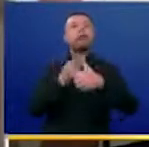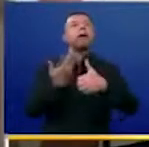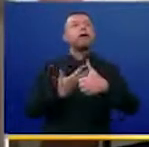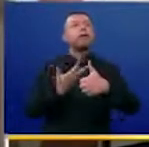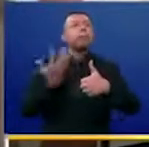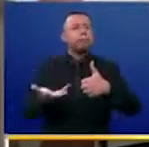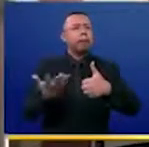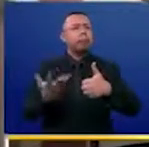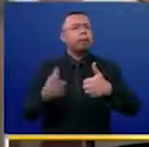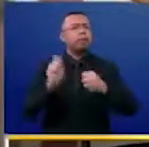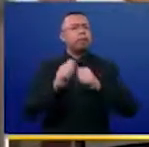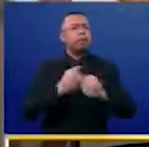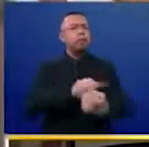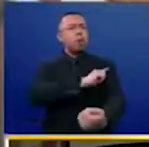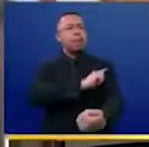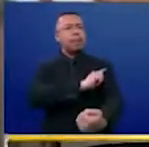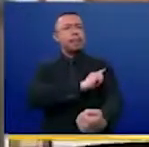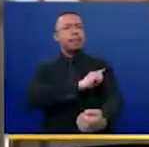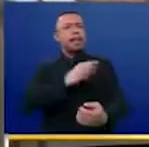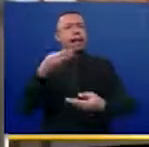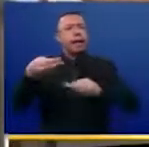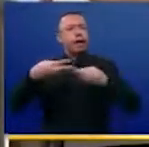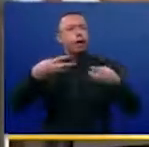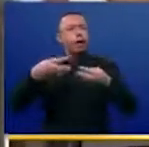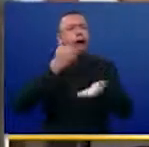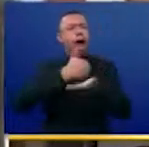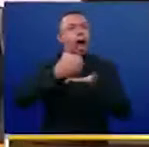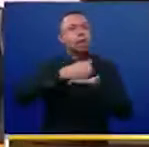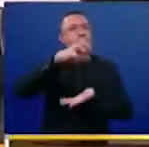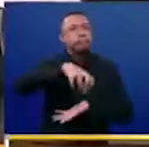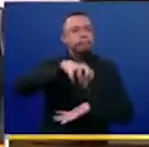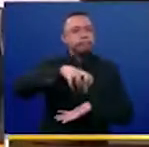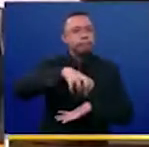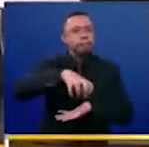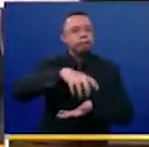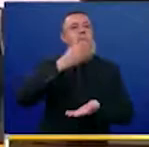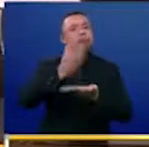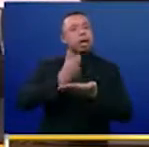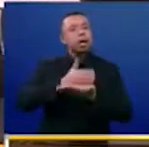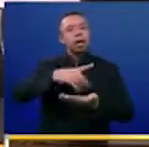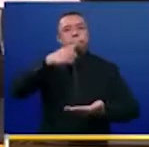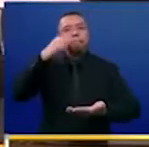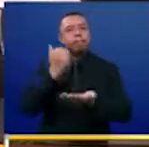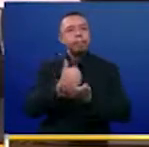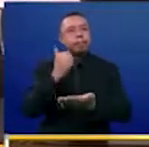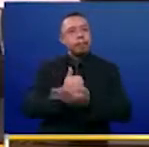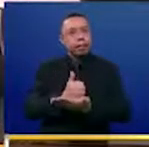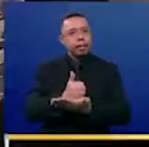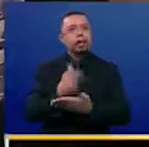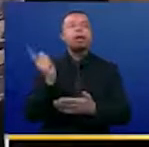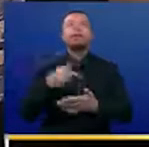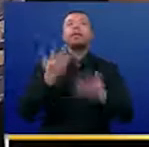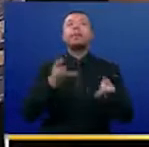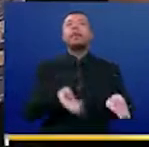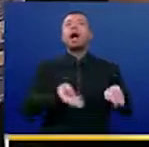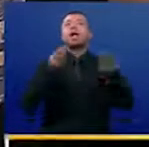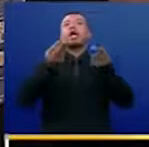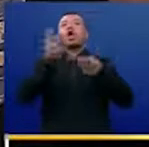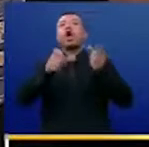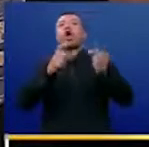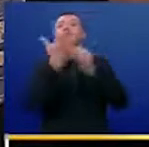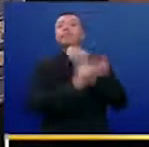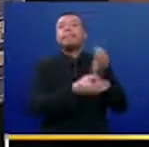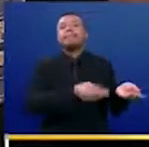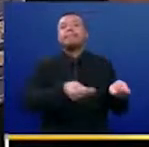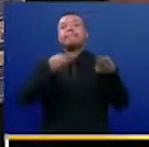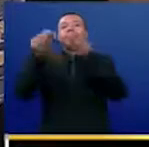bagaimana menguatkan ekonomi lokal ini yang menjadi bagian dari yang tidak terpisahkan Bagaimana pengentasan kemiskinan di